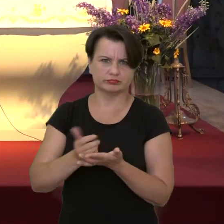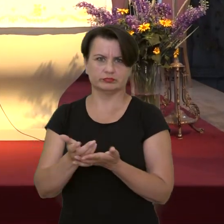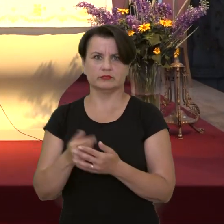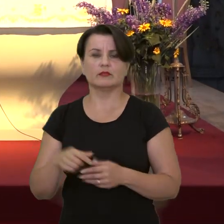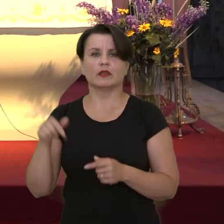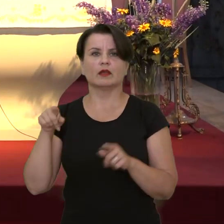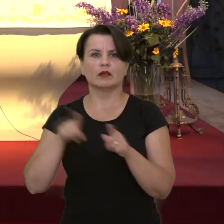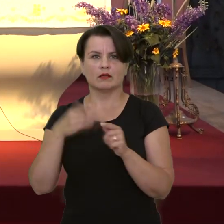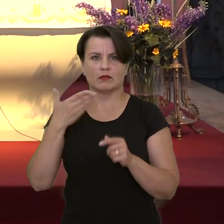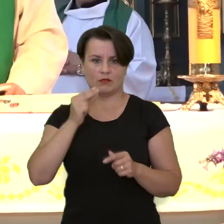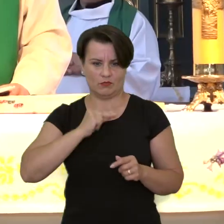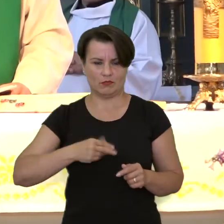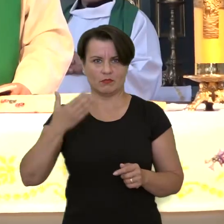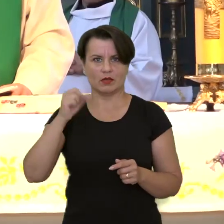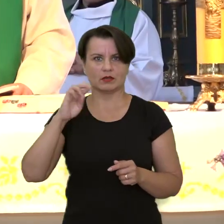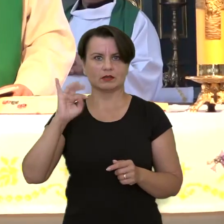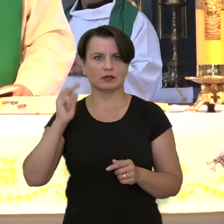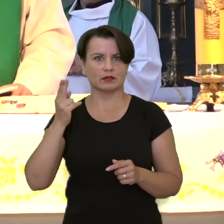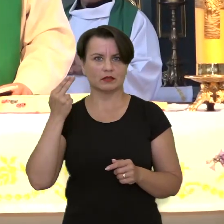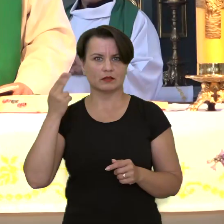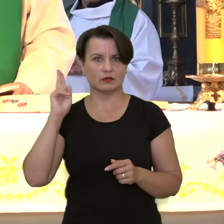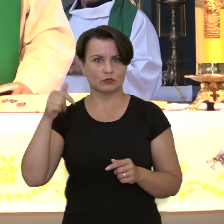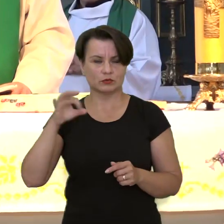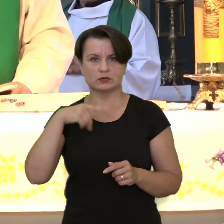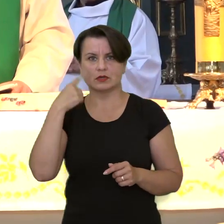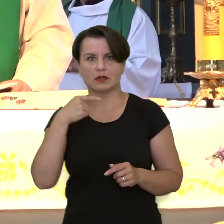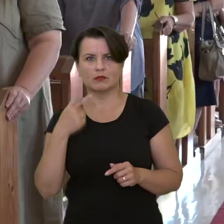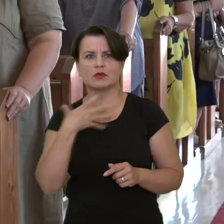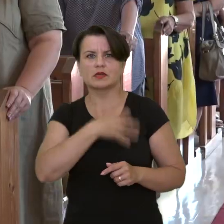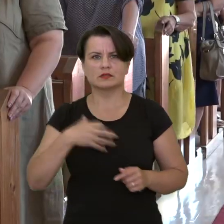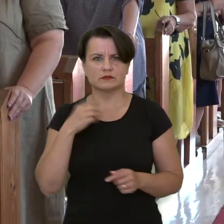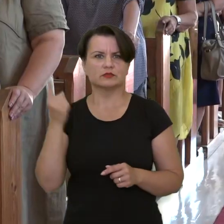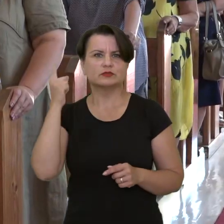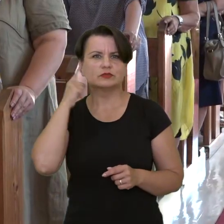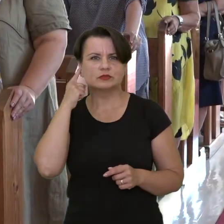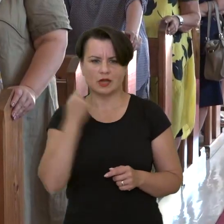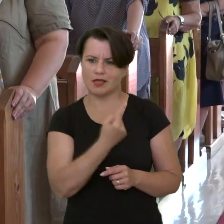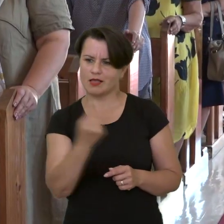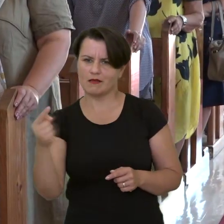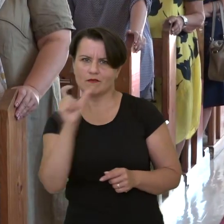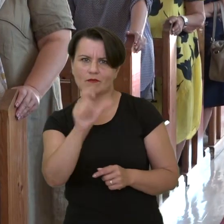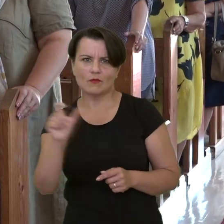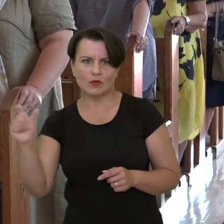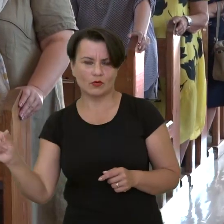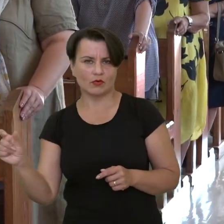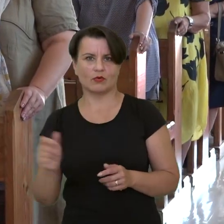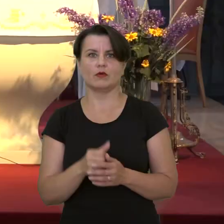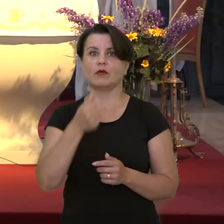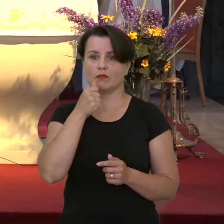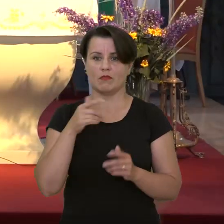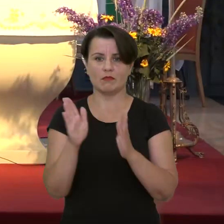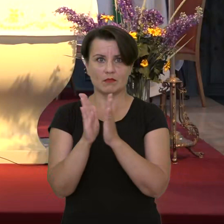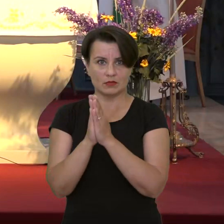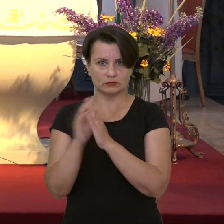parapijos klebonas Norbertas Martinkus minėjo, jog svarbu išgirsti ir išklausyti kiekvieną parapijietį. O vis dažniau praktikuojant